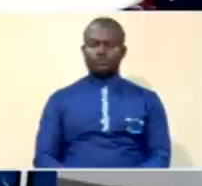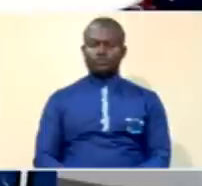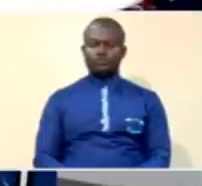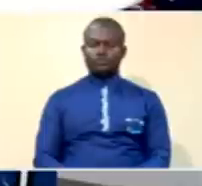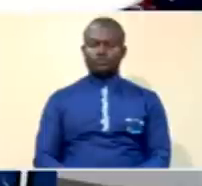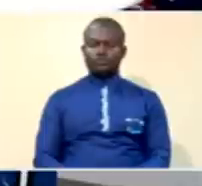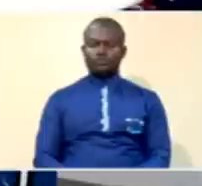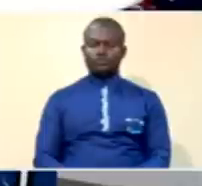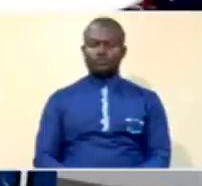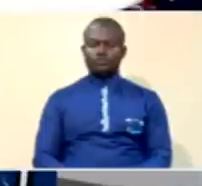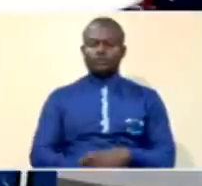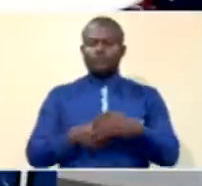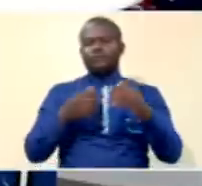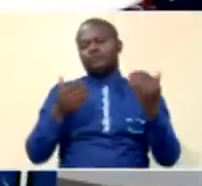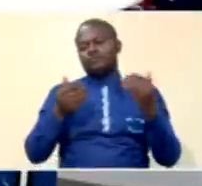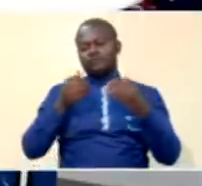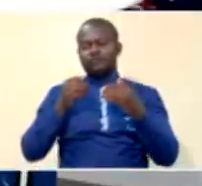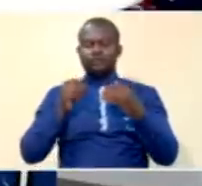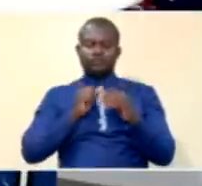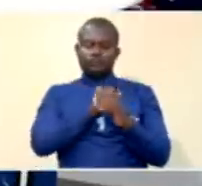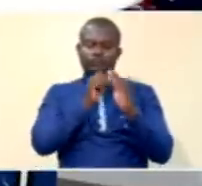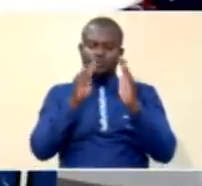Paul muyandi makuru abasenateri bunguranye